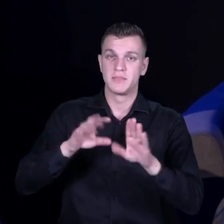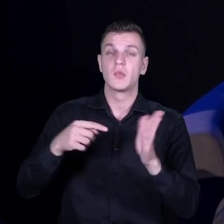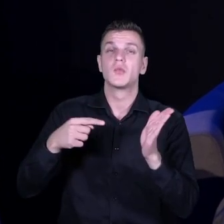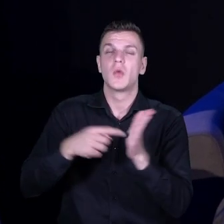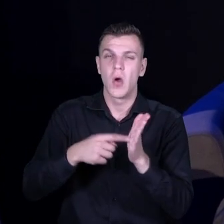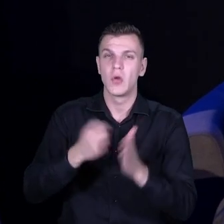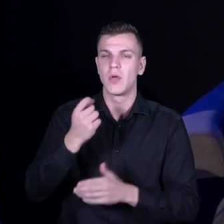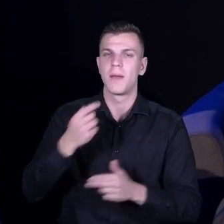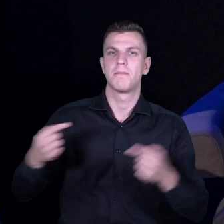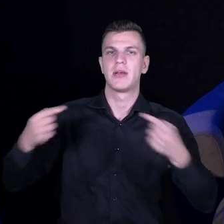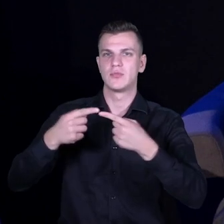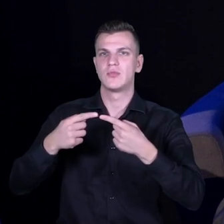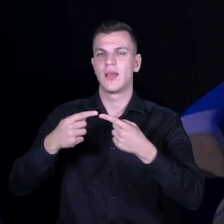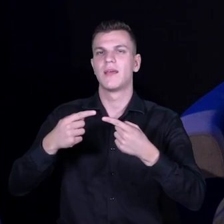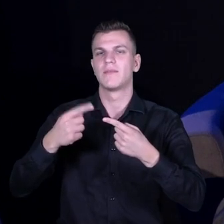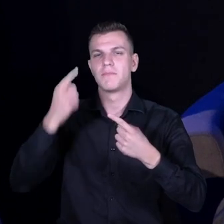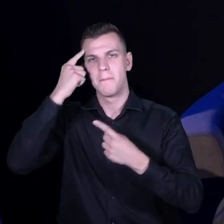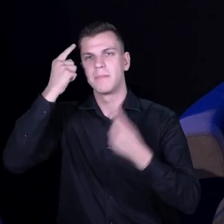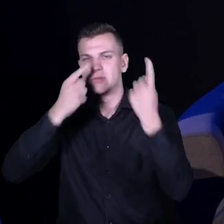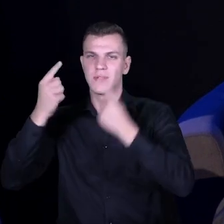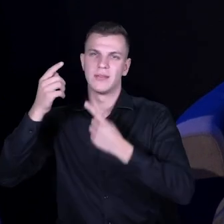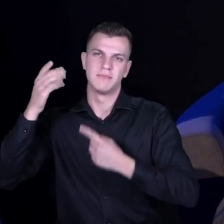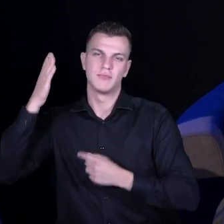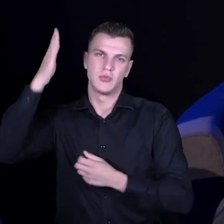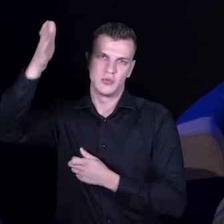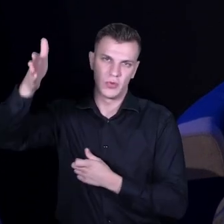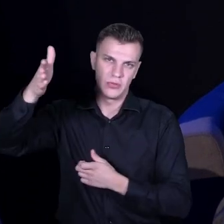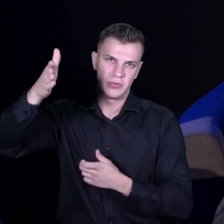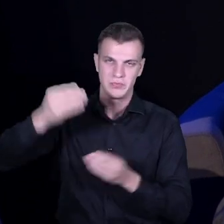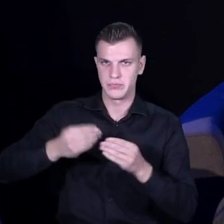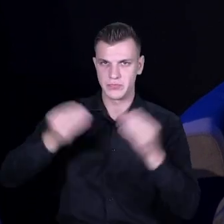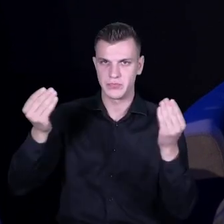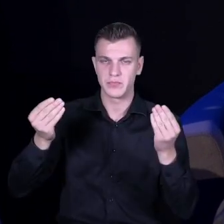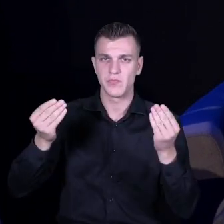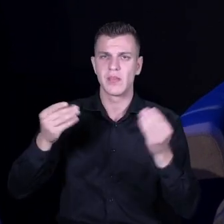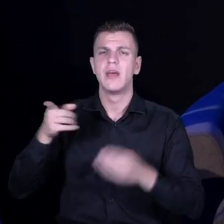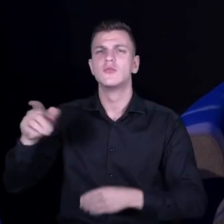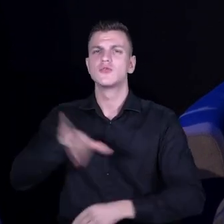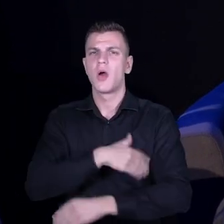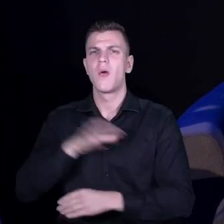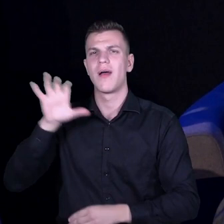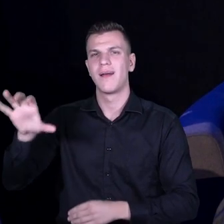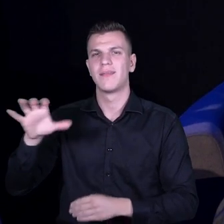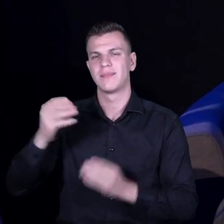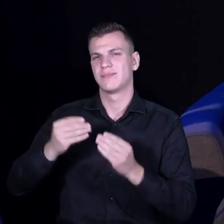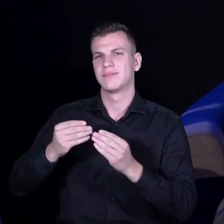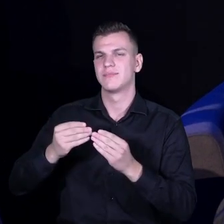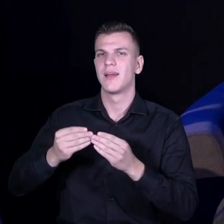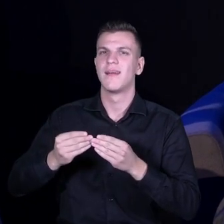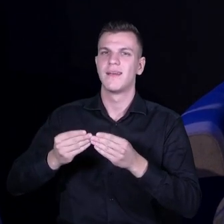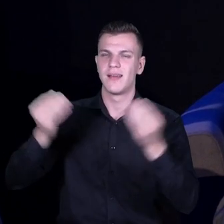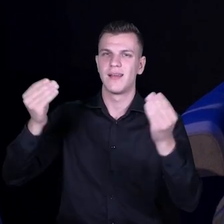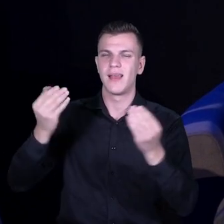trochę innej strony jest proponowane. Jednym z takich działań w Szkole dla Innowatora, o tym mówi Małgorzata, była taka